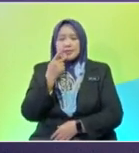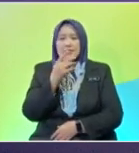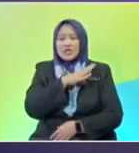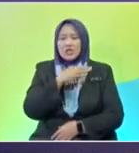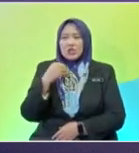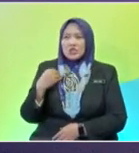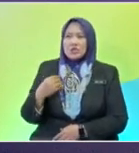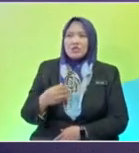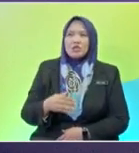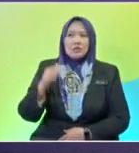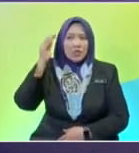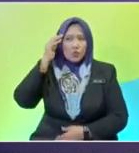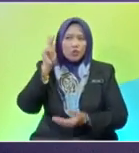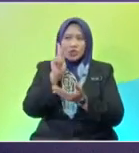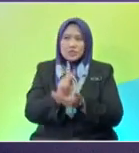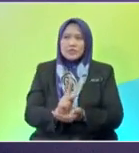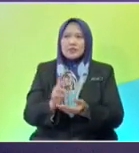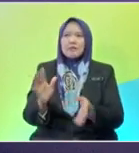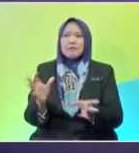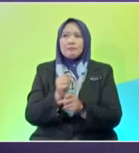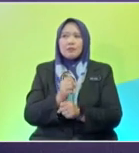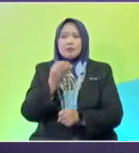mudah diserang penyakit